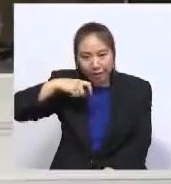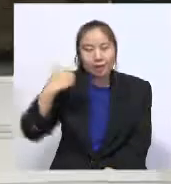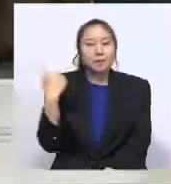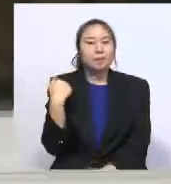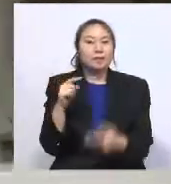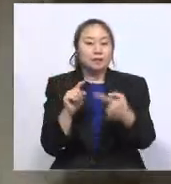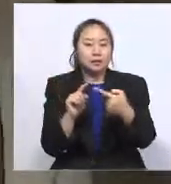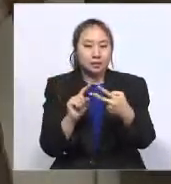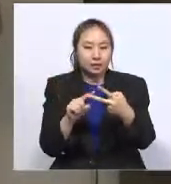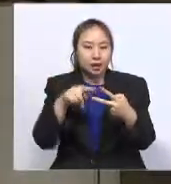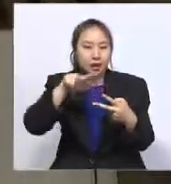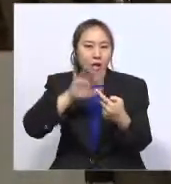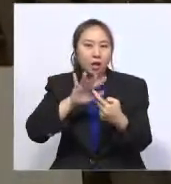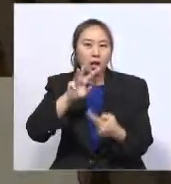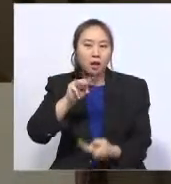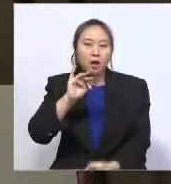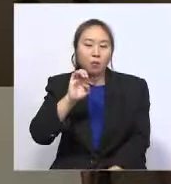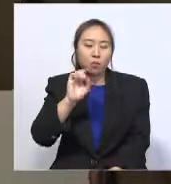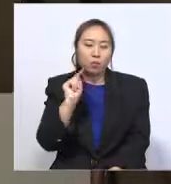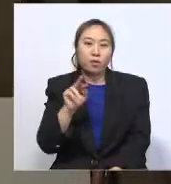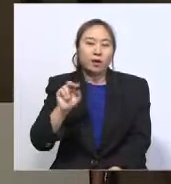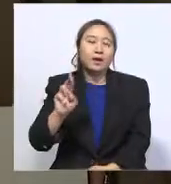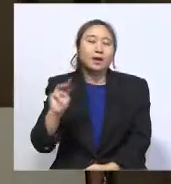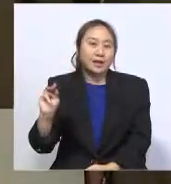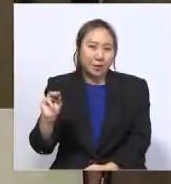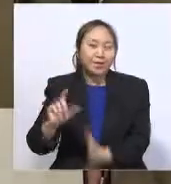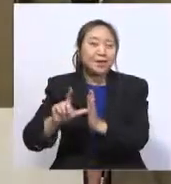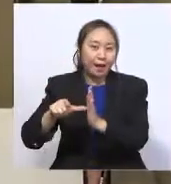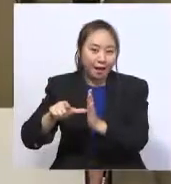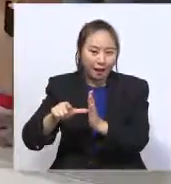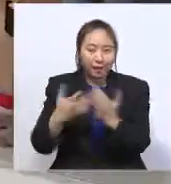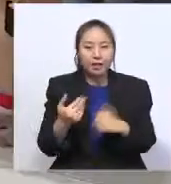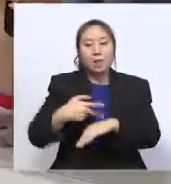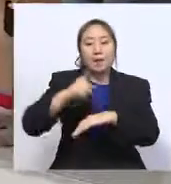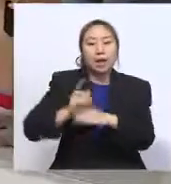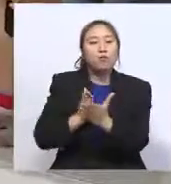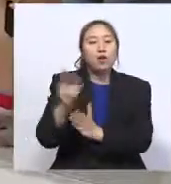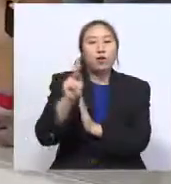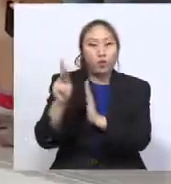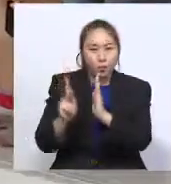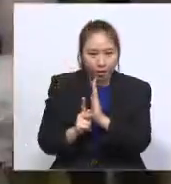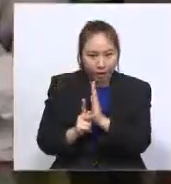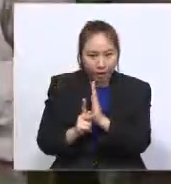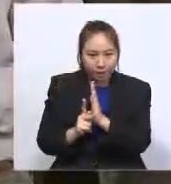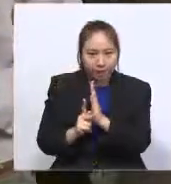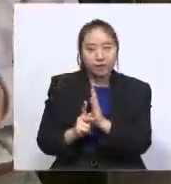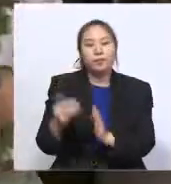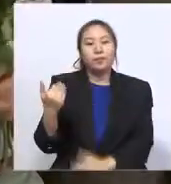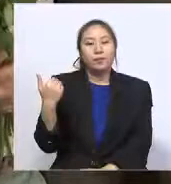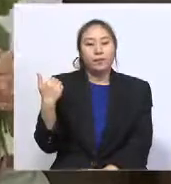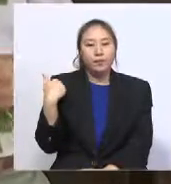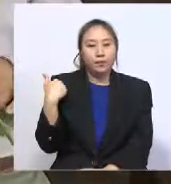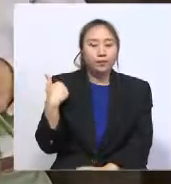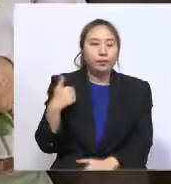ชยชัยรักษาการเลขาธิการพรรคนายชูศักดิ์ศิรินินทร์ประธานฝ่ายกฎหมายพรรคเพื่อไทยนายชัยเกษมนิติศิ